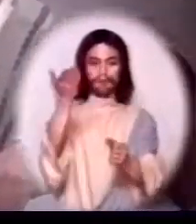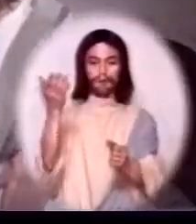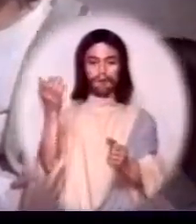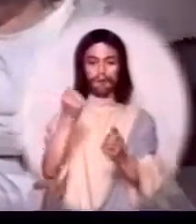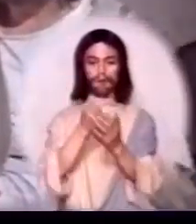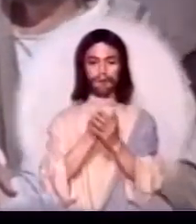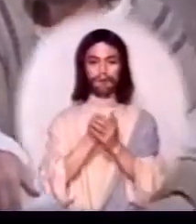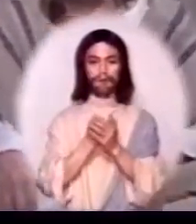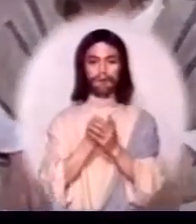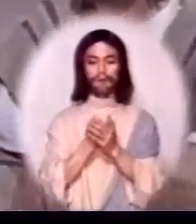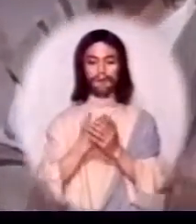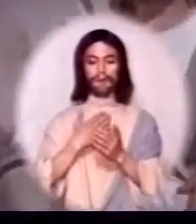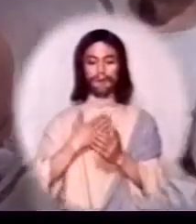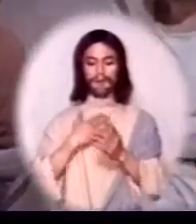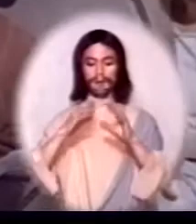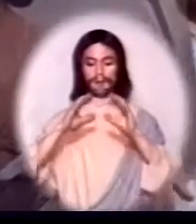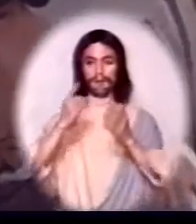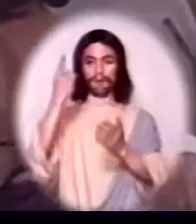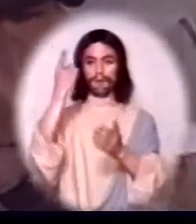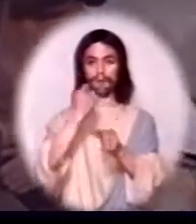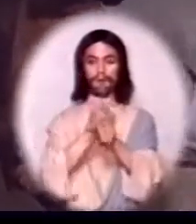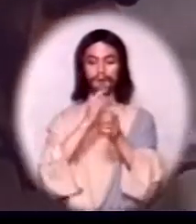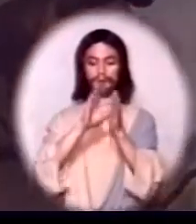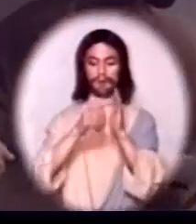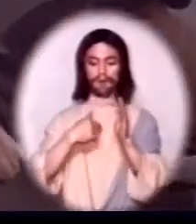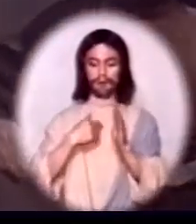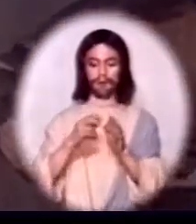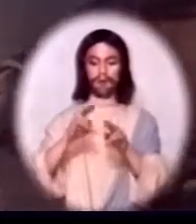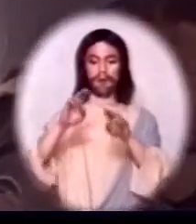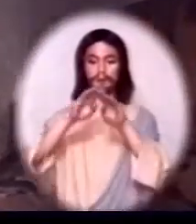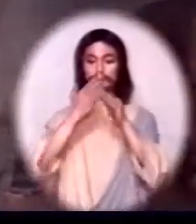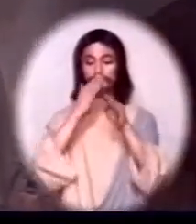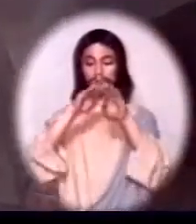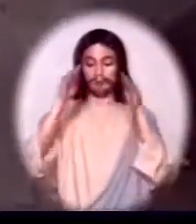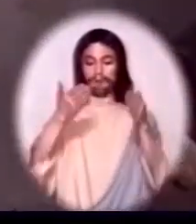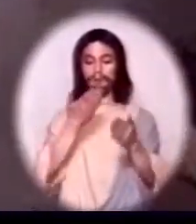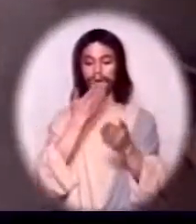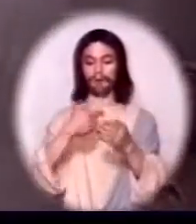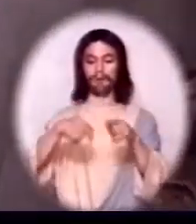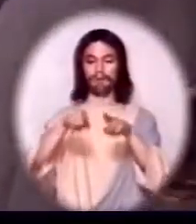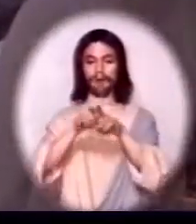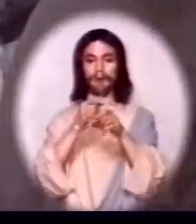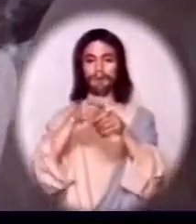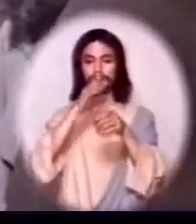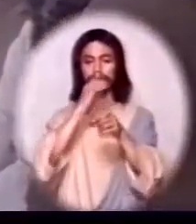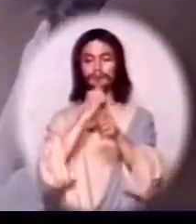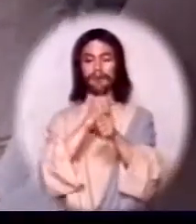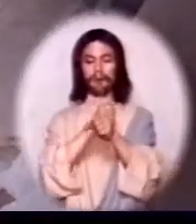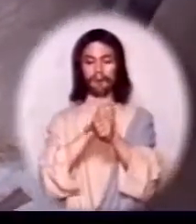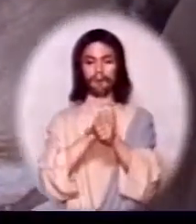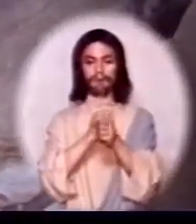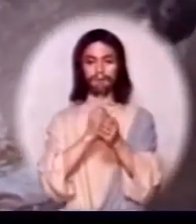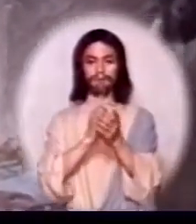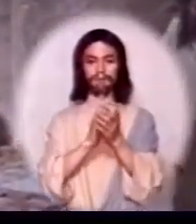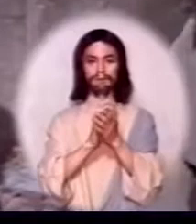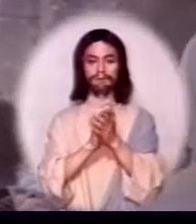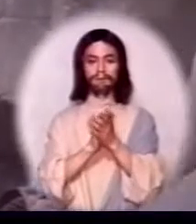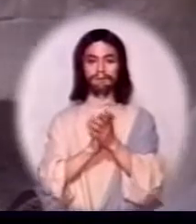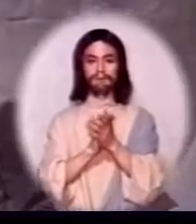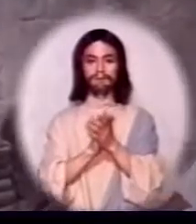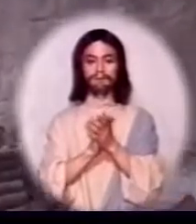너희로 내 나라에 있어 내 상에서 먹고 마시며